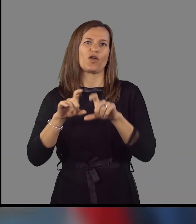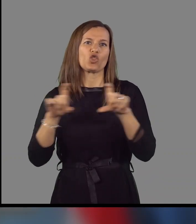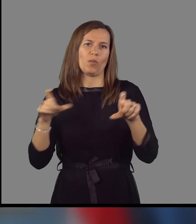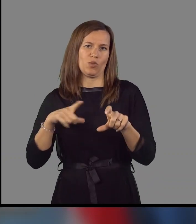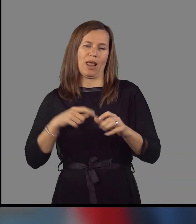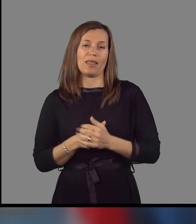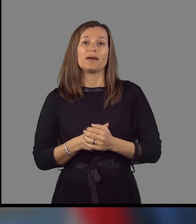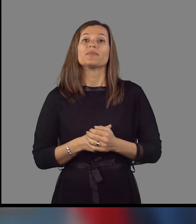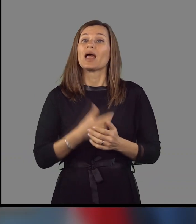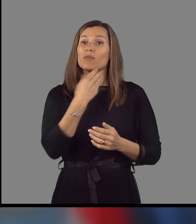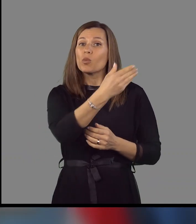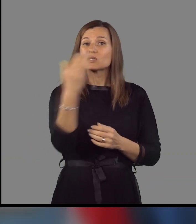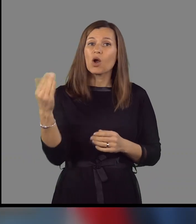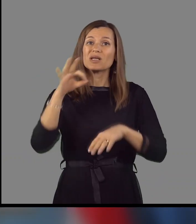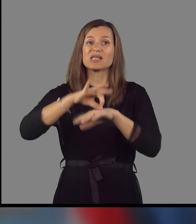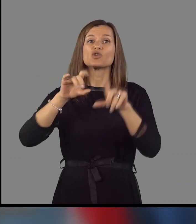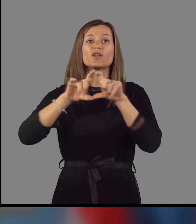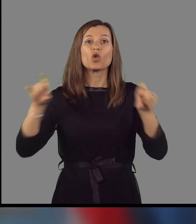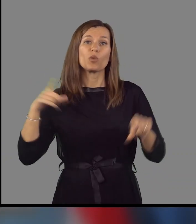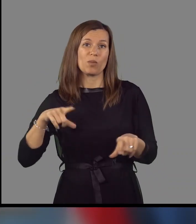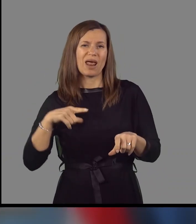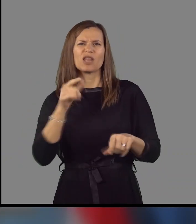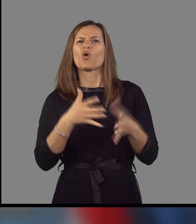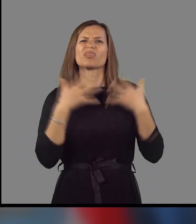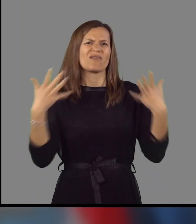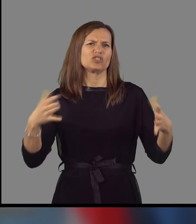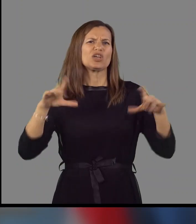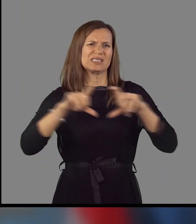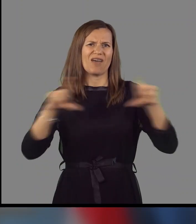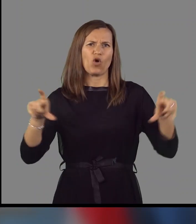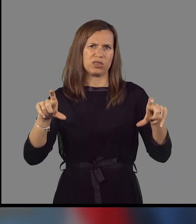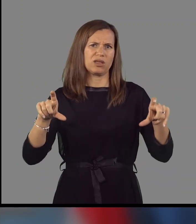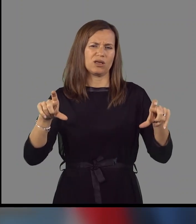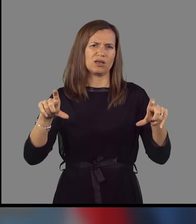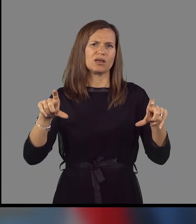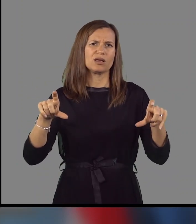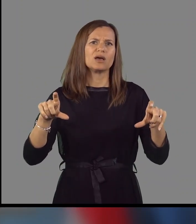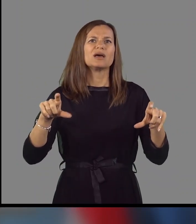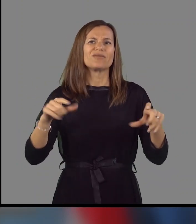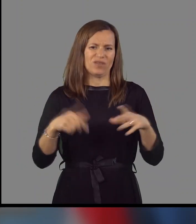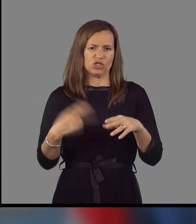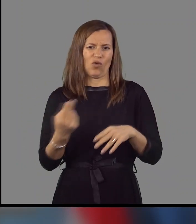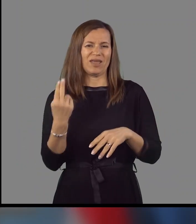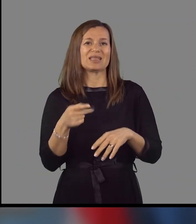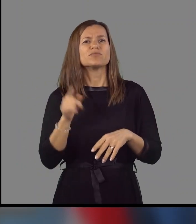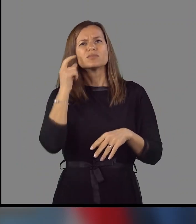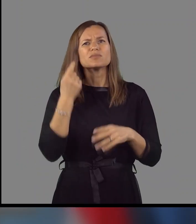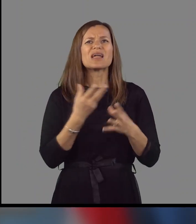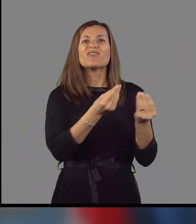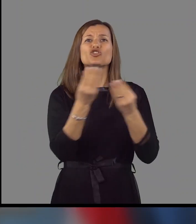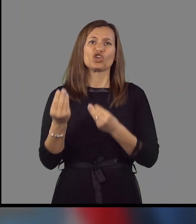Lepo pozdravljeni iz Zdravstvenega doma Ljubljana, ki je največji zavod na primarnem nivoju v Sloveniji in skrbi za